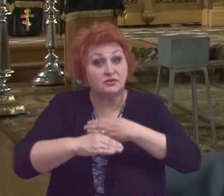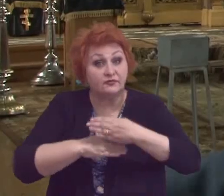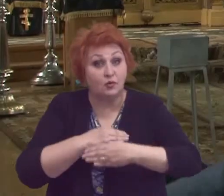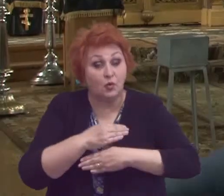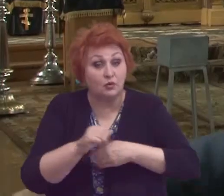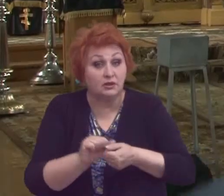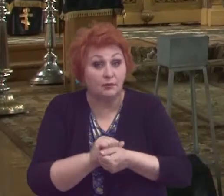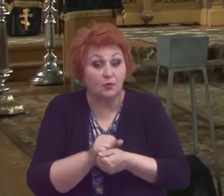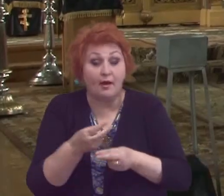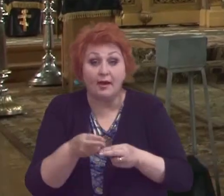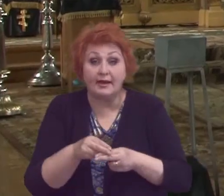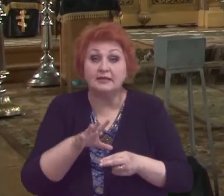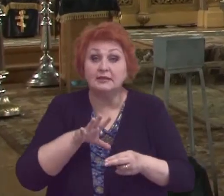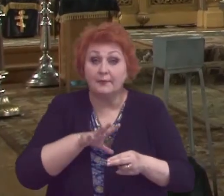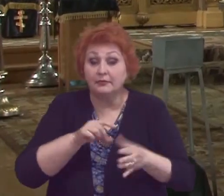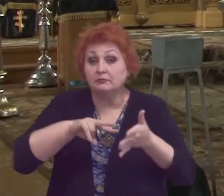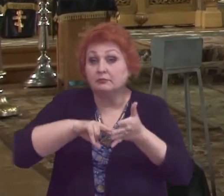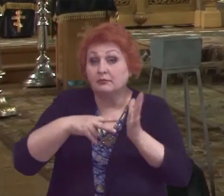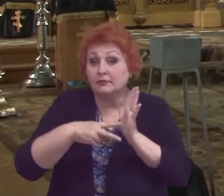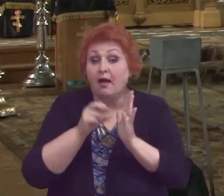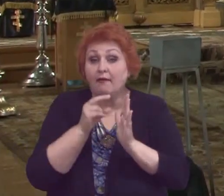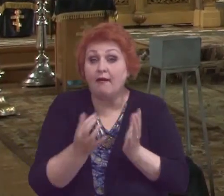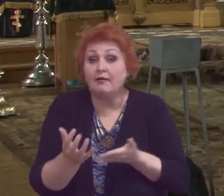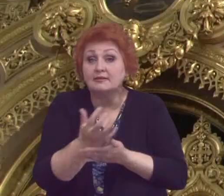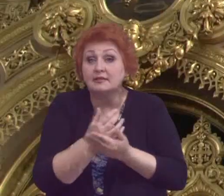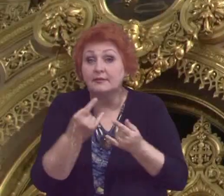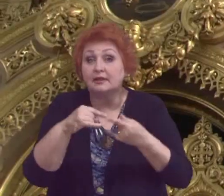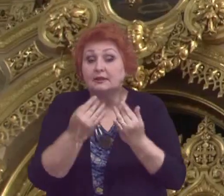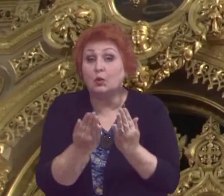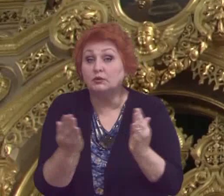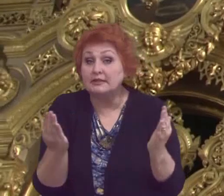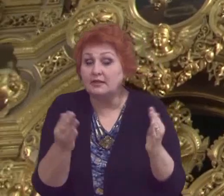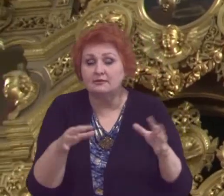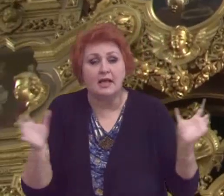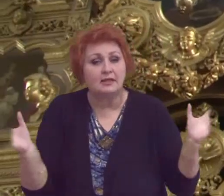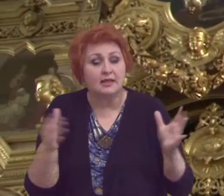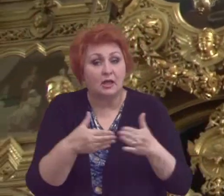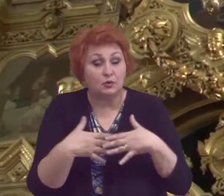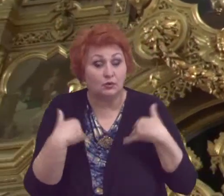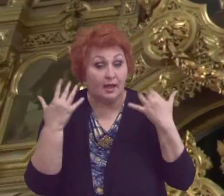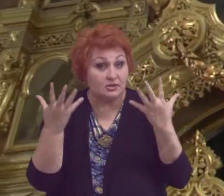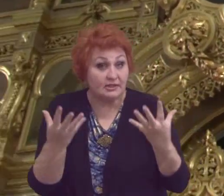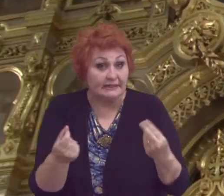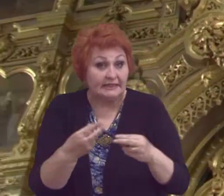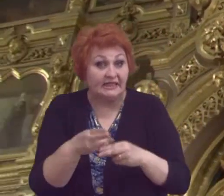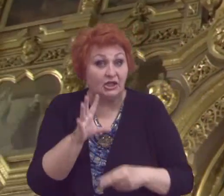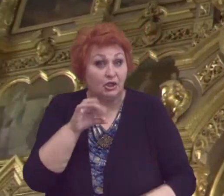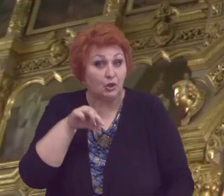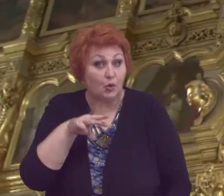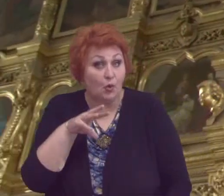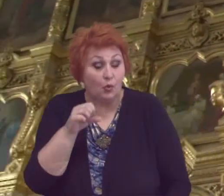вот этот сверток как раз это было вот именно как собирать его. Сохранились до наших дней и